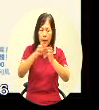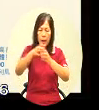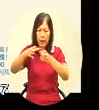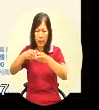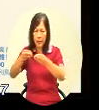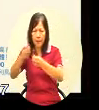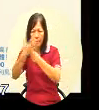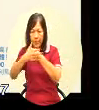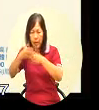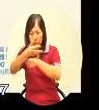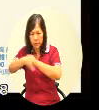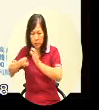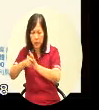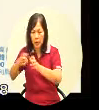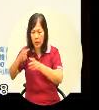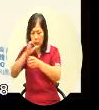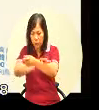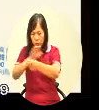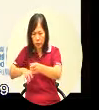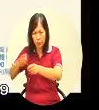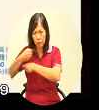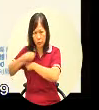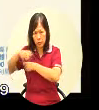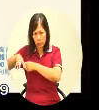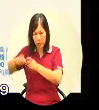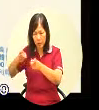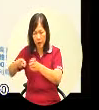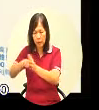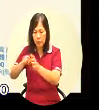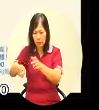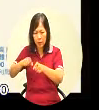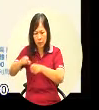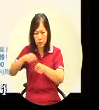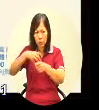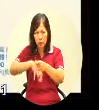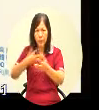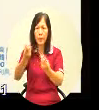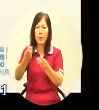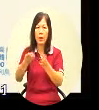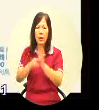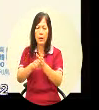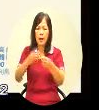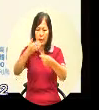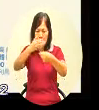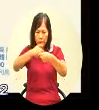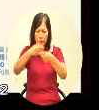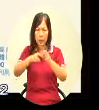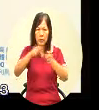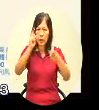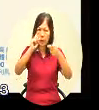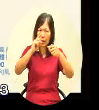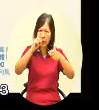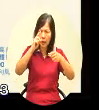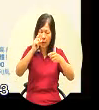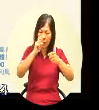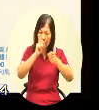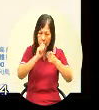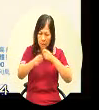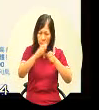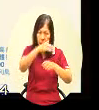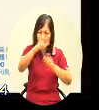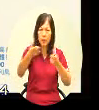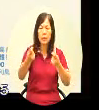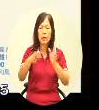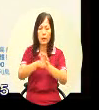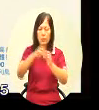军港，但是左营军港并没有在这个计划范围里面，然后再往南就是我们的柴山，柴山有在这个计划范围